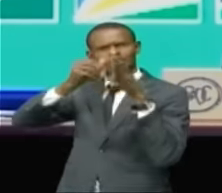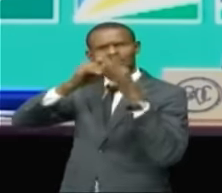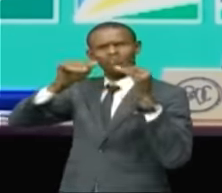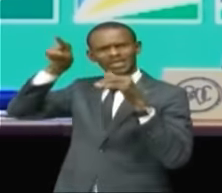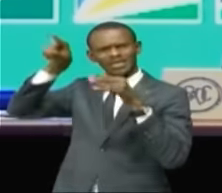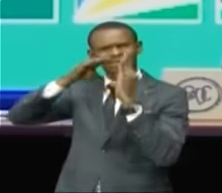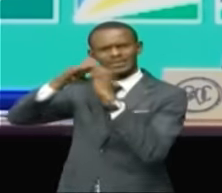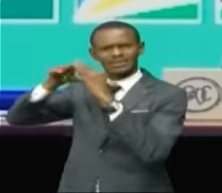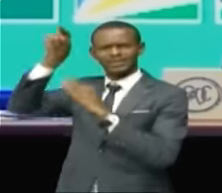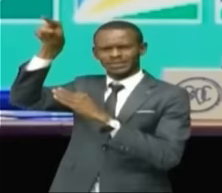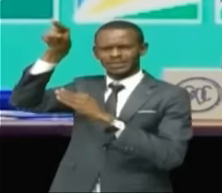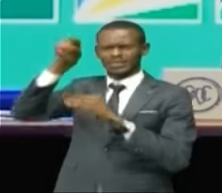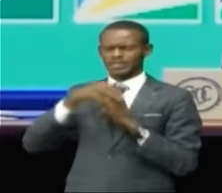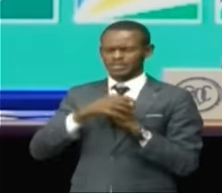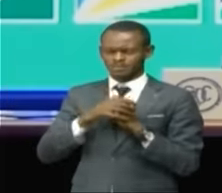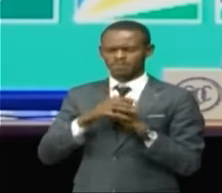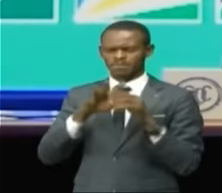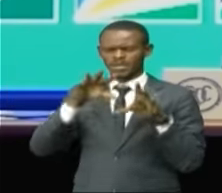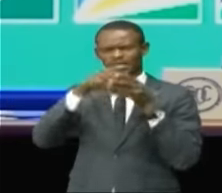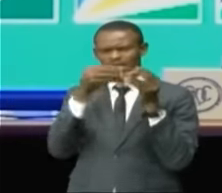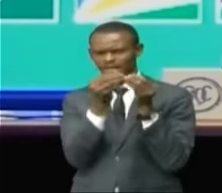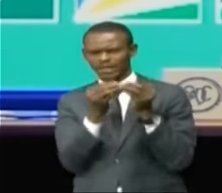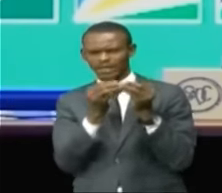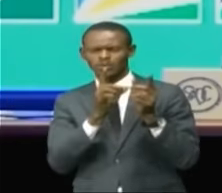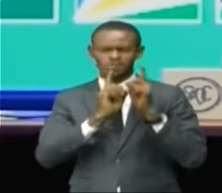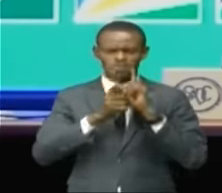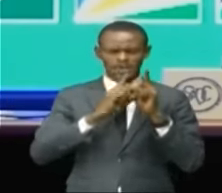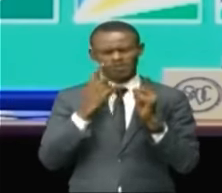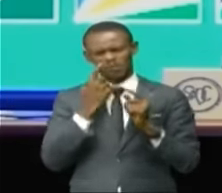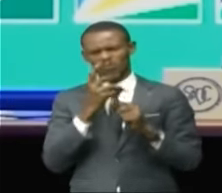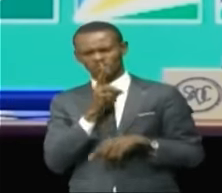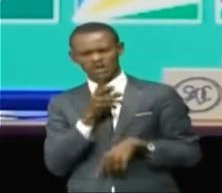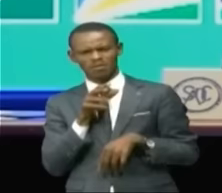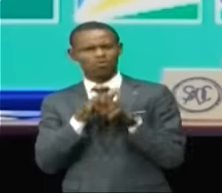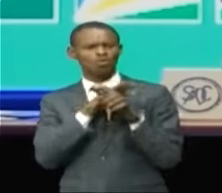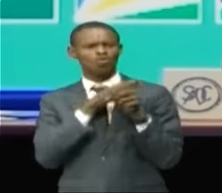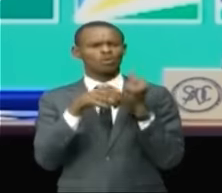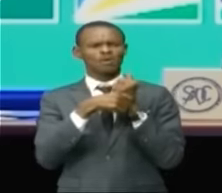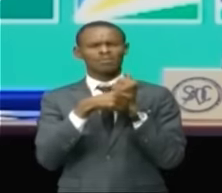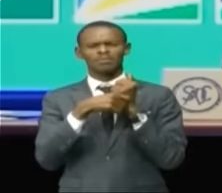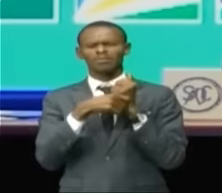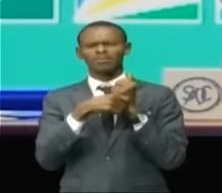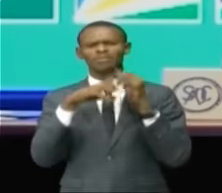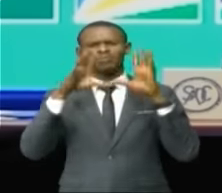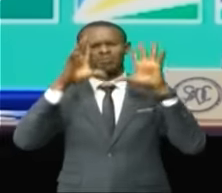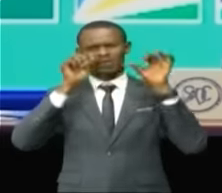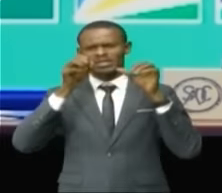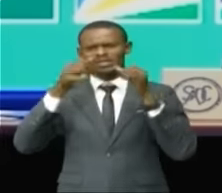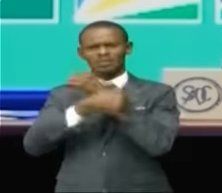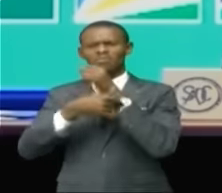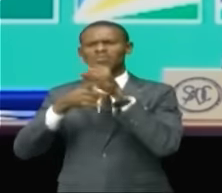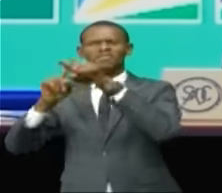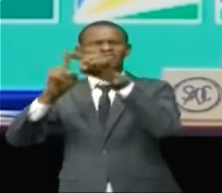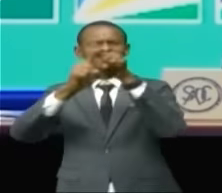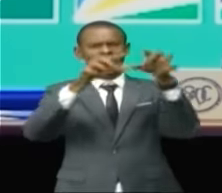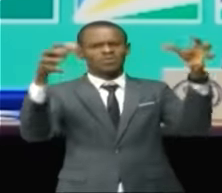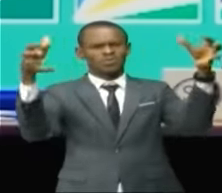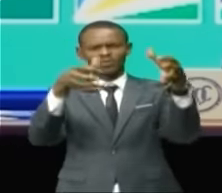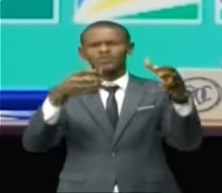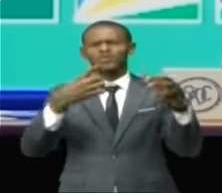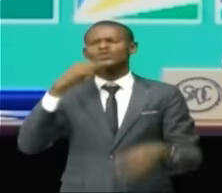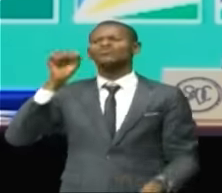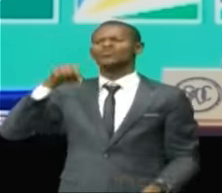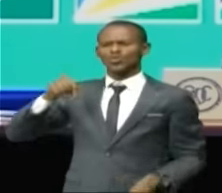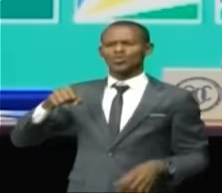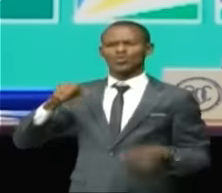Le sommet a félicité les États membres ayant consenti des efforts supplémentaires en faveur du déploiement de la mission de la SADC